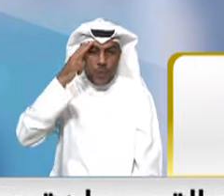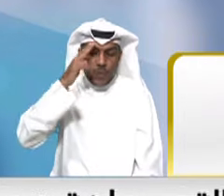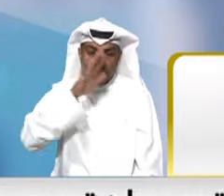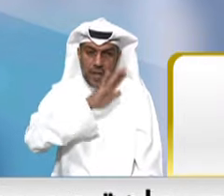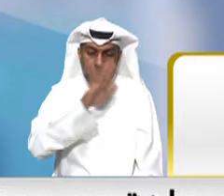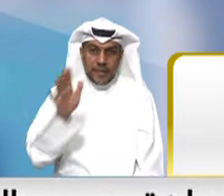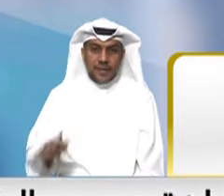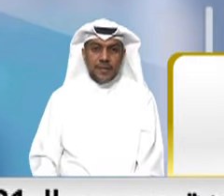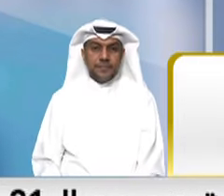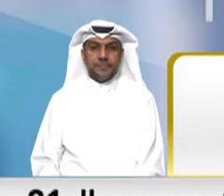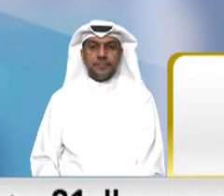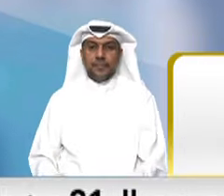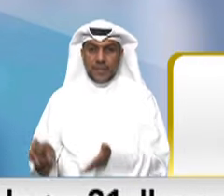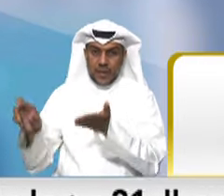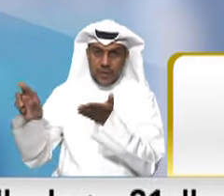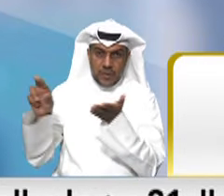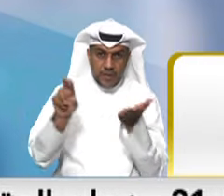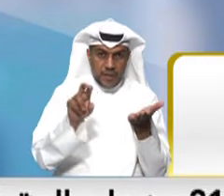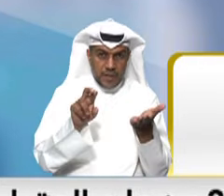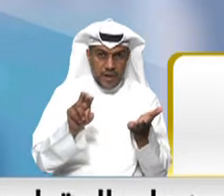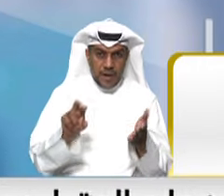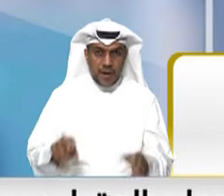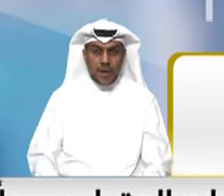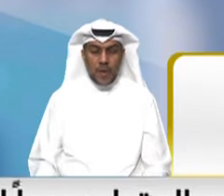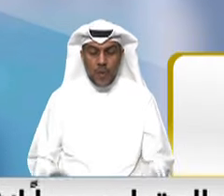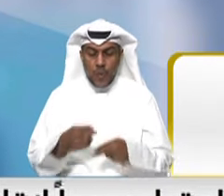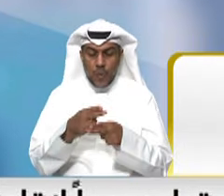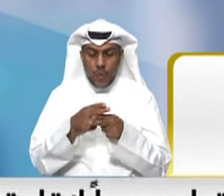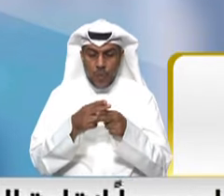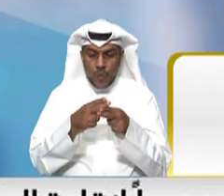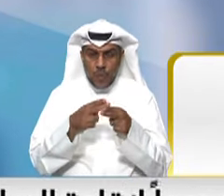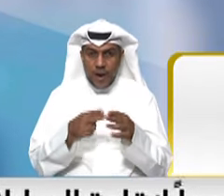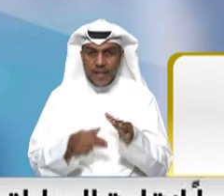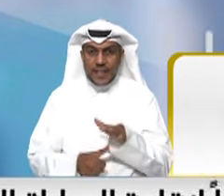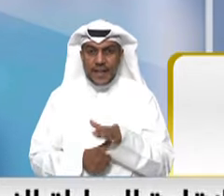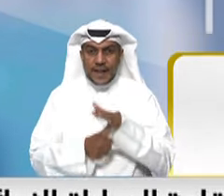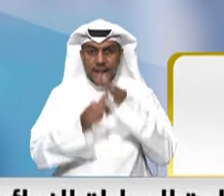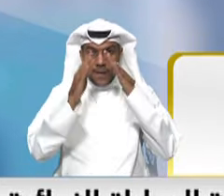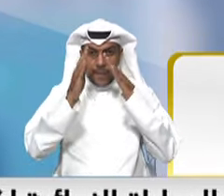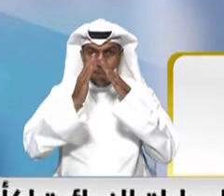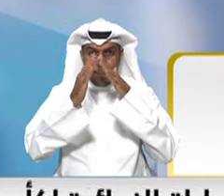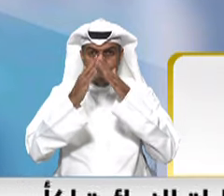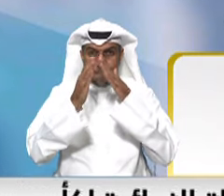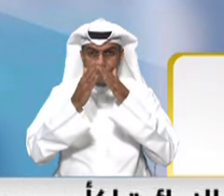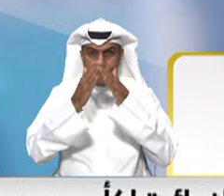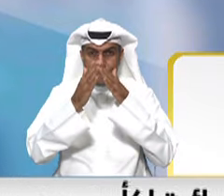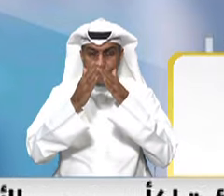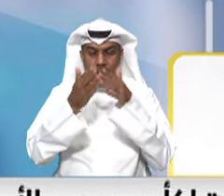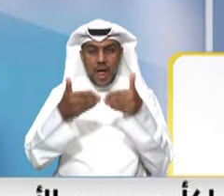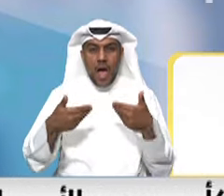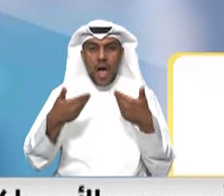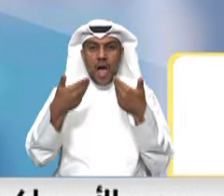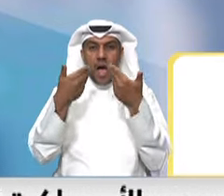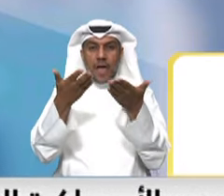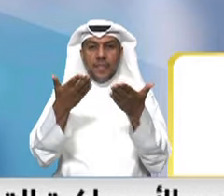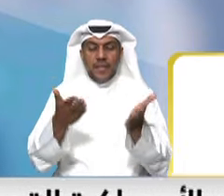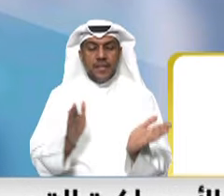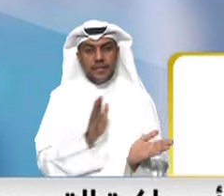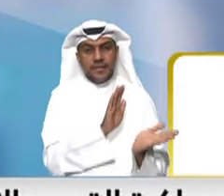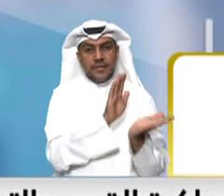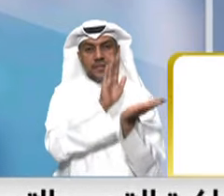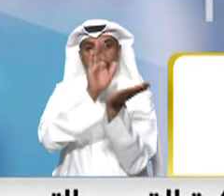فخامة الرئيس عبد الفتاح السيسي أخيه حضرة صاحب السمو الشيخ مشعل الأحمد الجابر الصباح قلادة